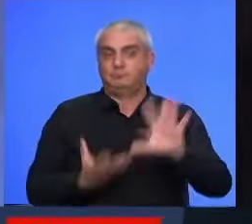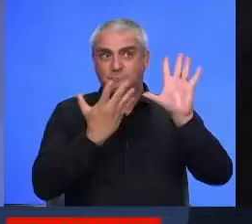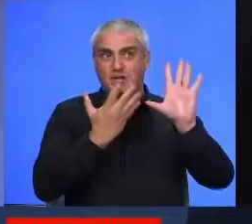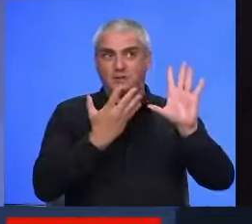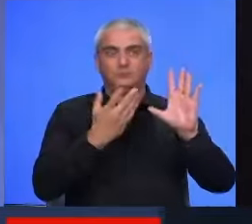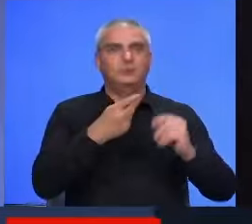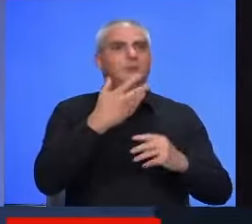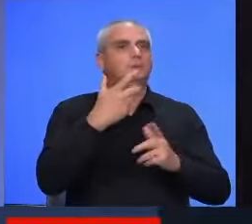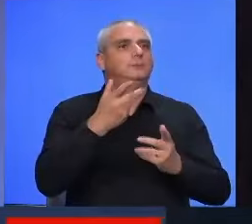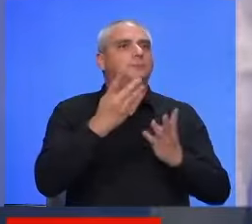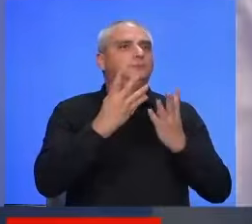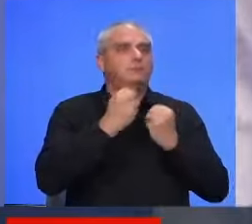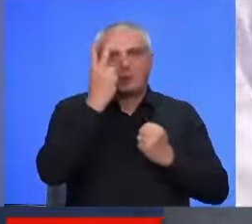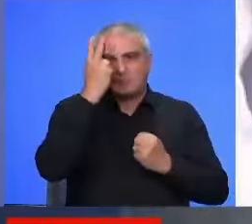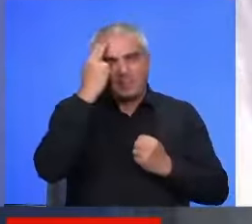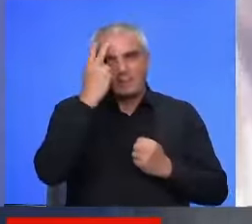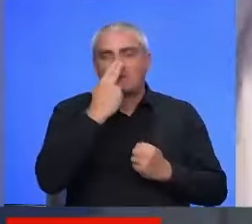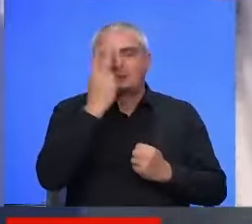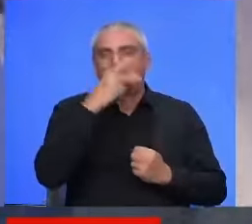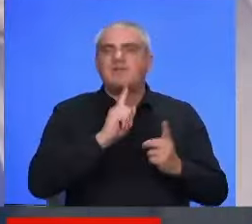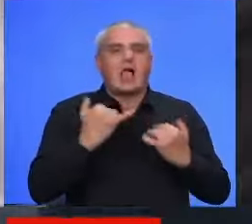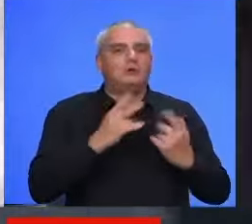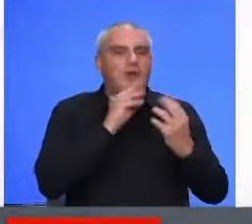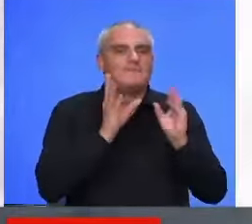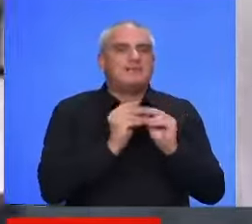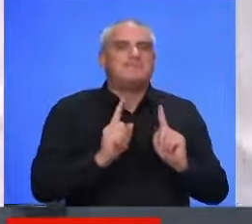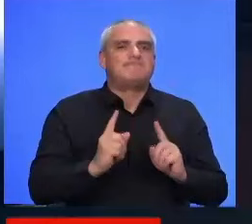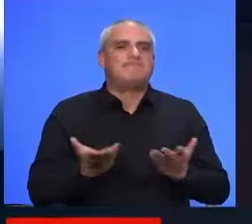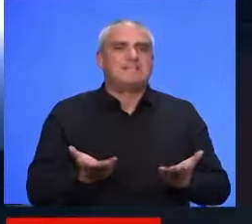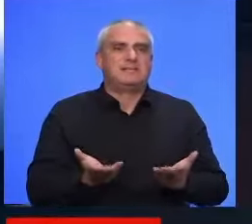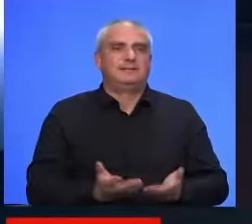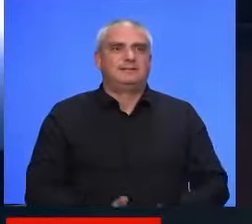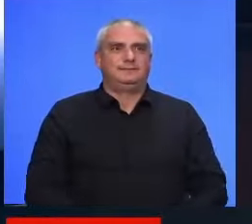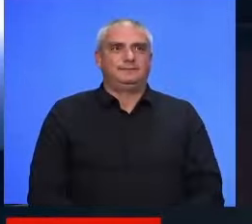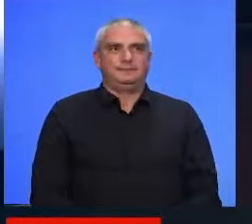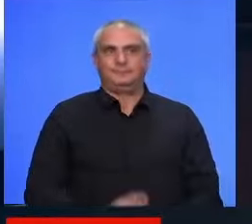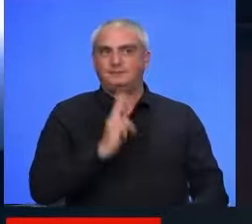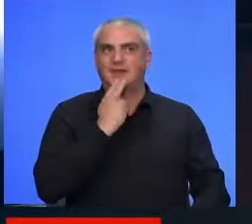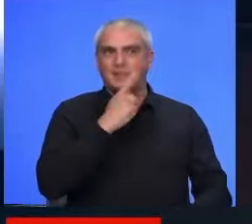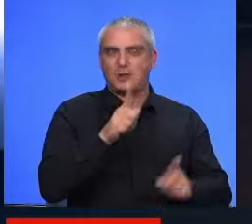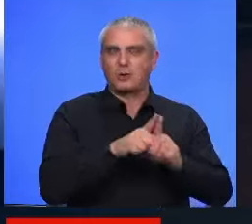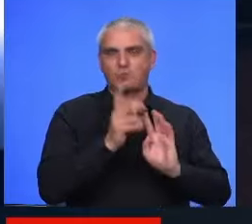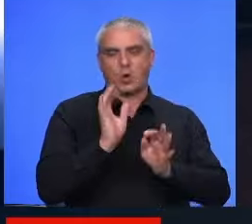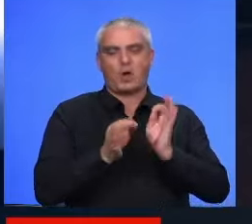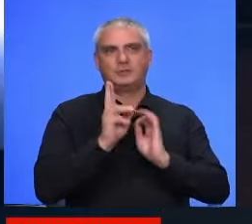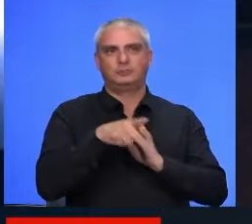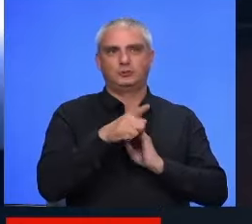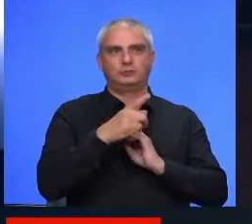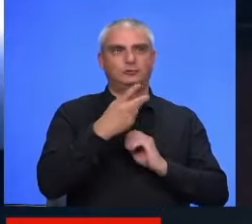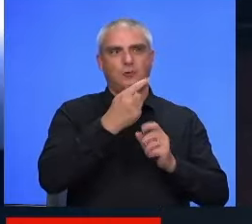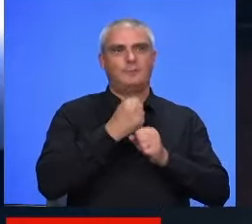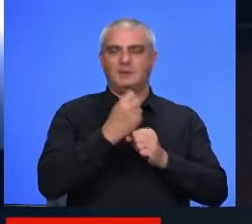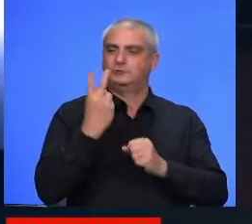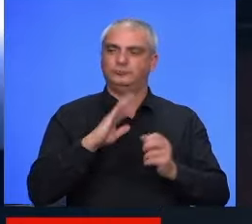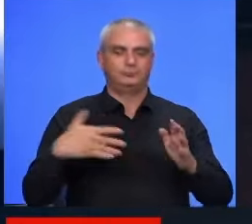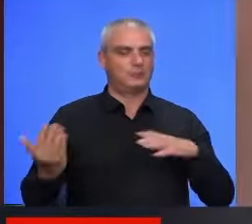מנסות המשפחות להבין איך ומול מי יתנהל כעת המסע ומתן. קטר היא כמו העורך דין שיש לו את שני, הוא מייצג את שני